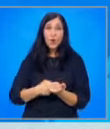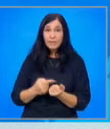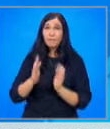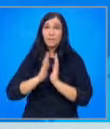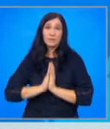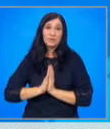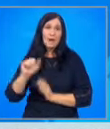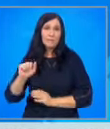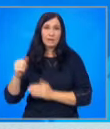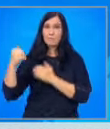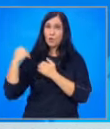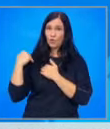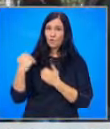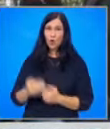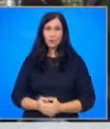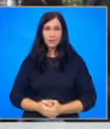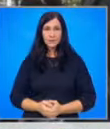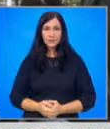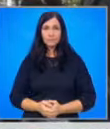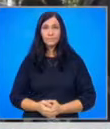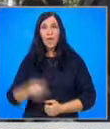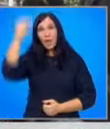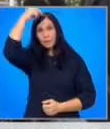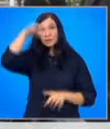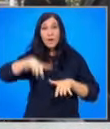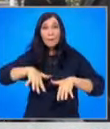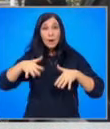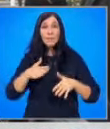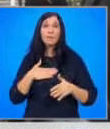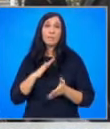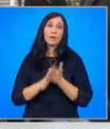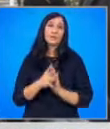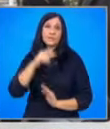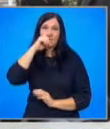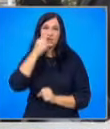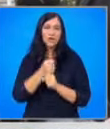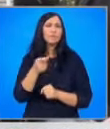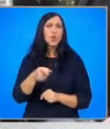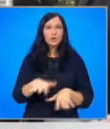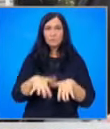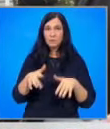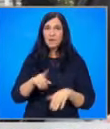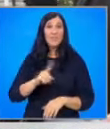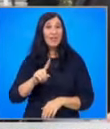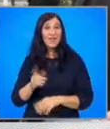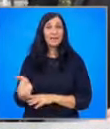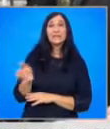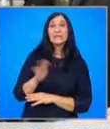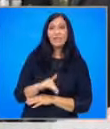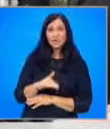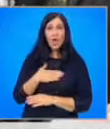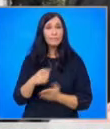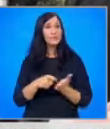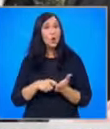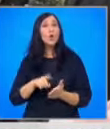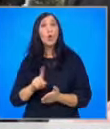призова партиите към отговорност. Българският парламент има да свърши важна работа. Този парламент, а не следващи. Има